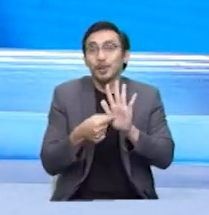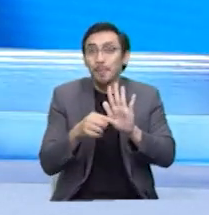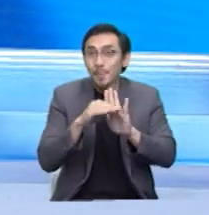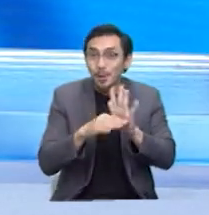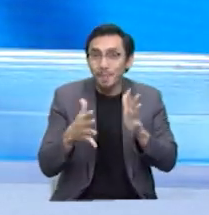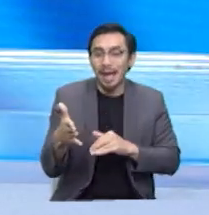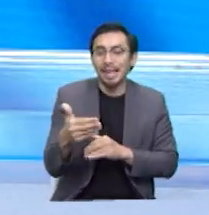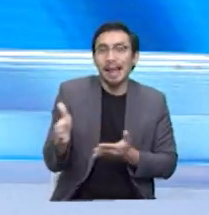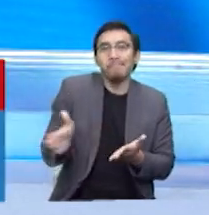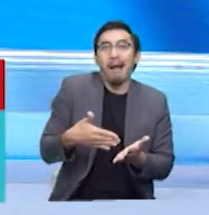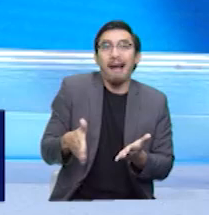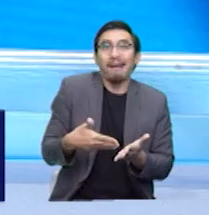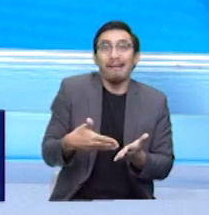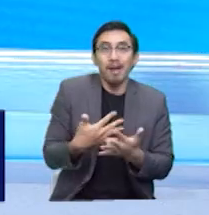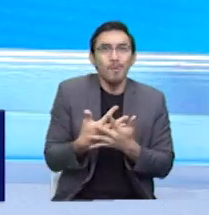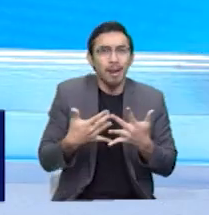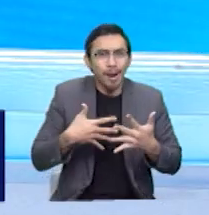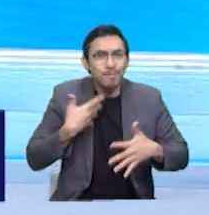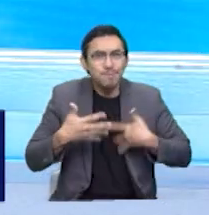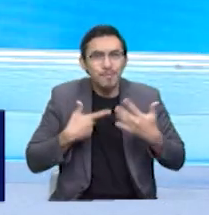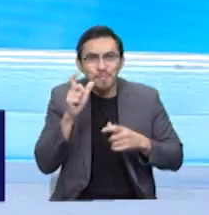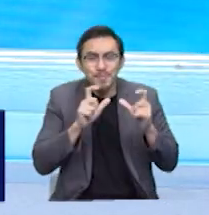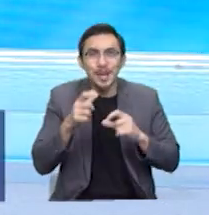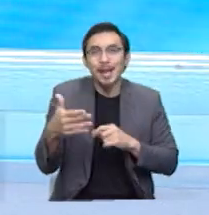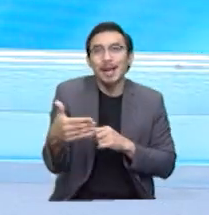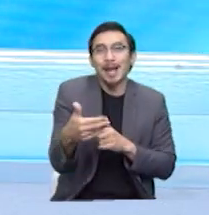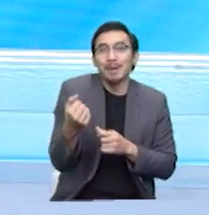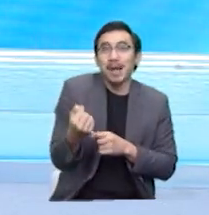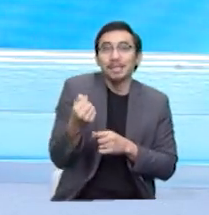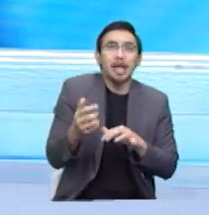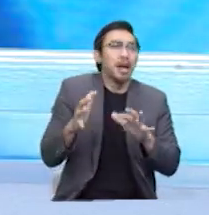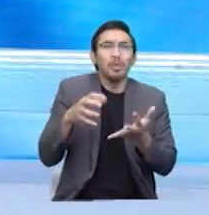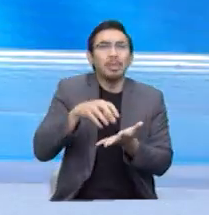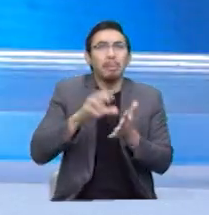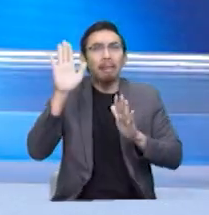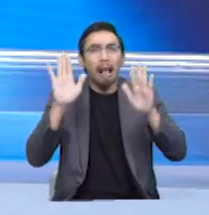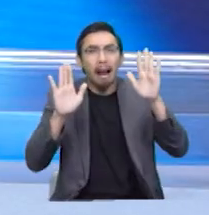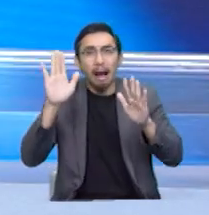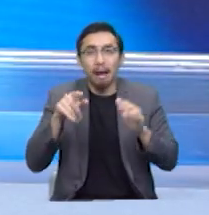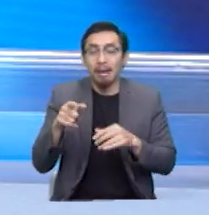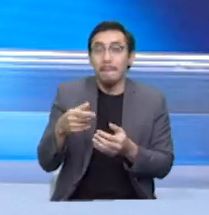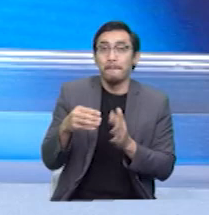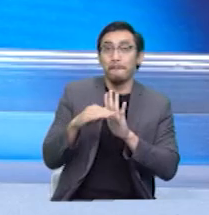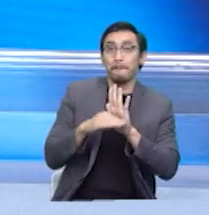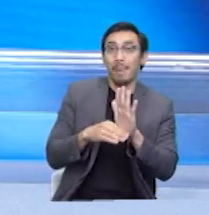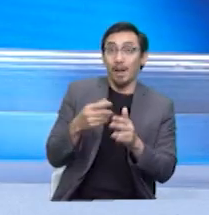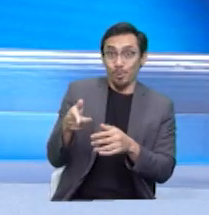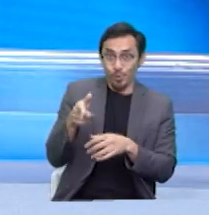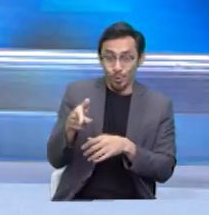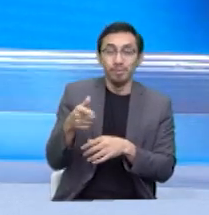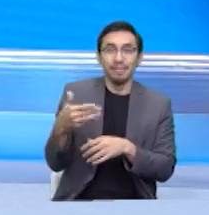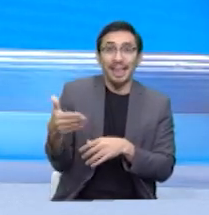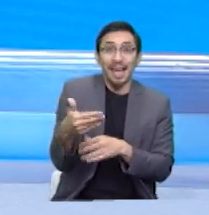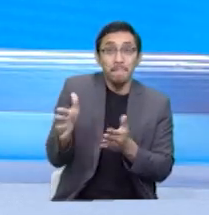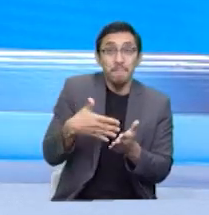satu menunya yakni ikan bakar. Warga pun antusias berburu ikan di pasar maupun tempat pelelangan untuk dijadikan menu ikan